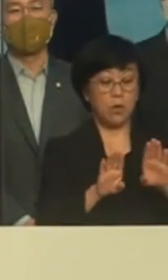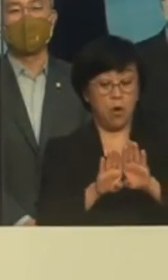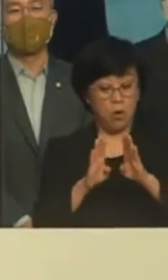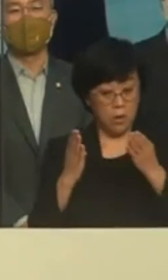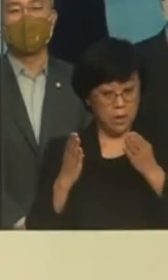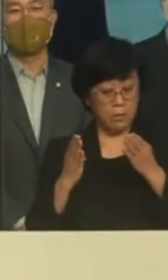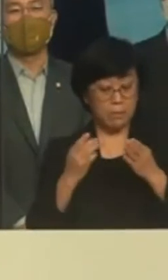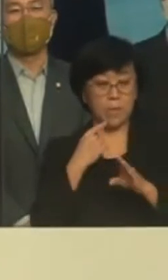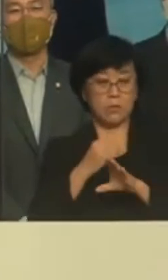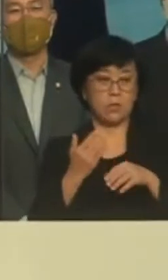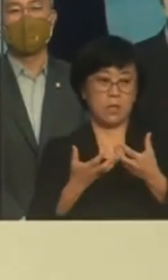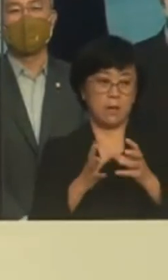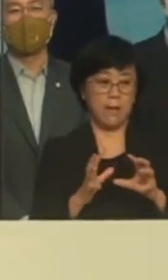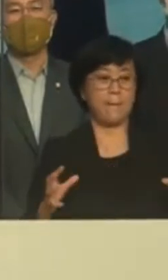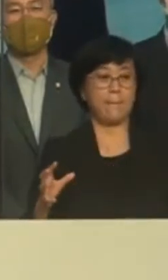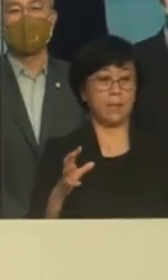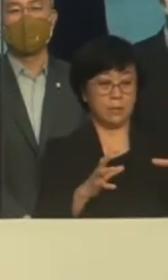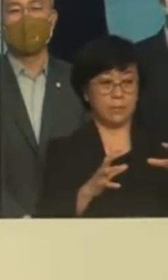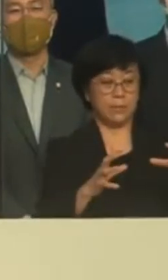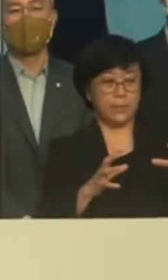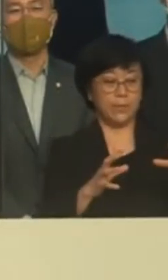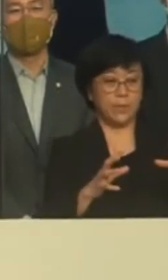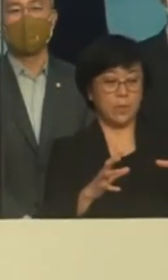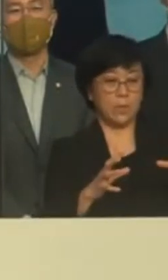열린민주당의 의원들이 함께 참석해서